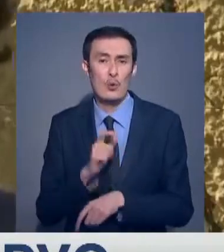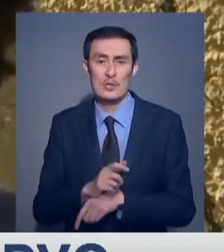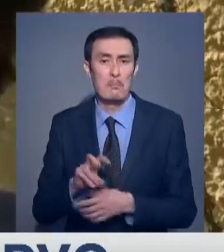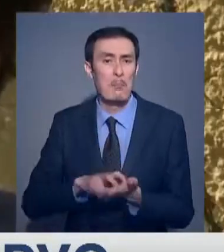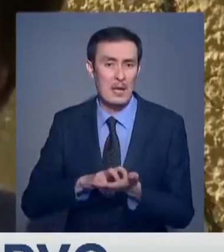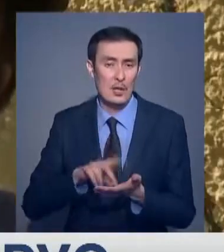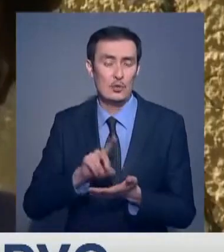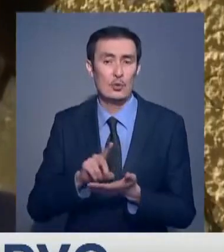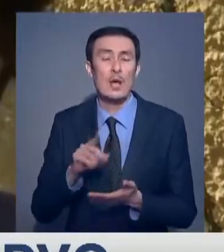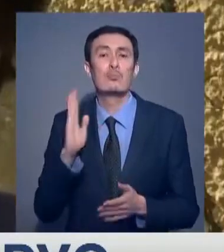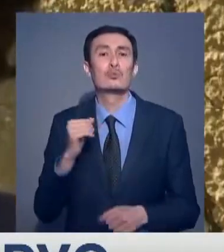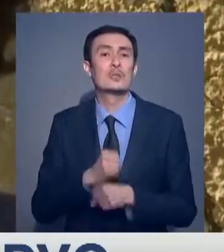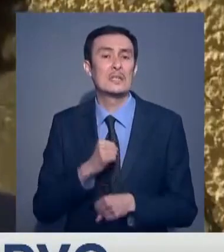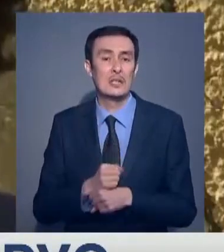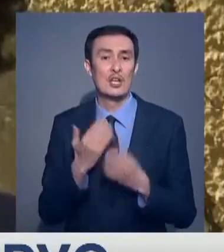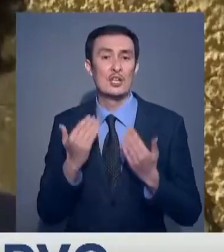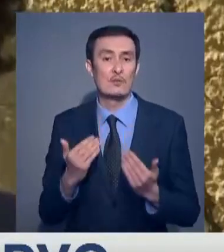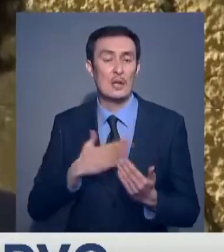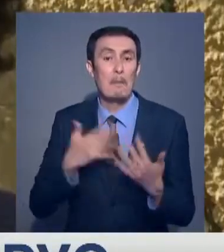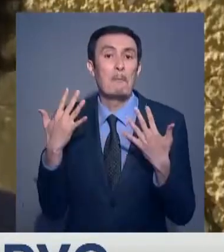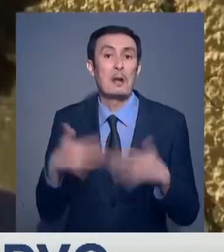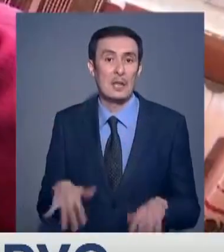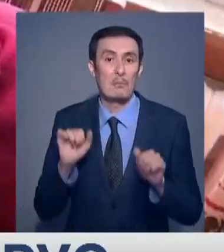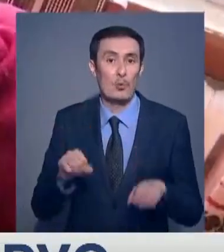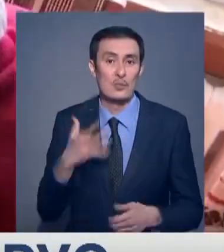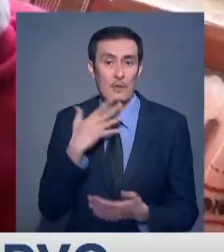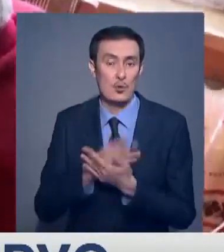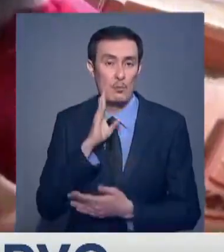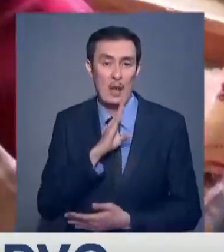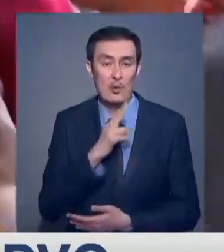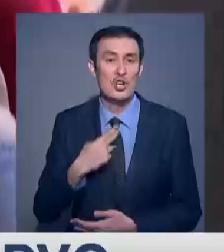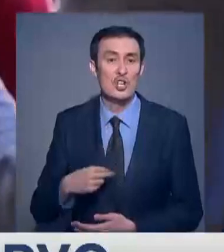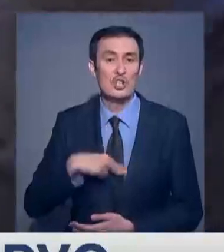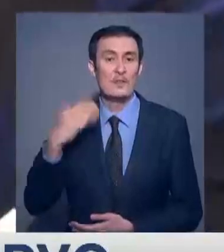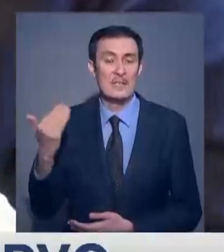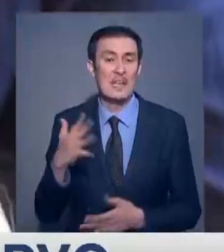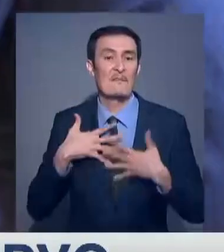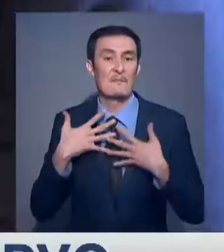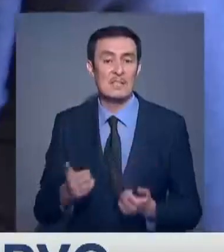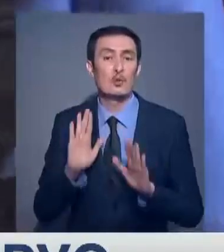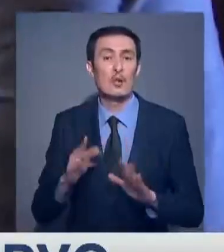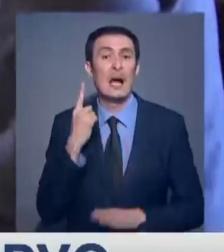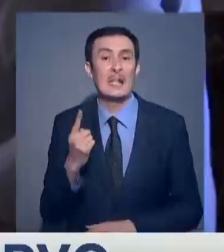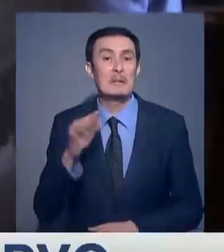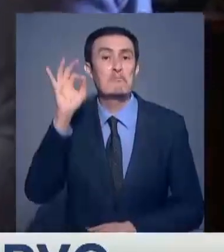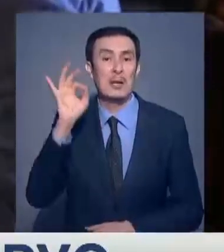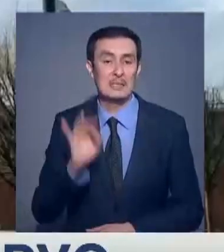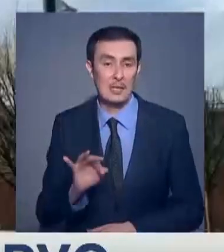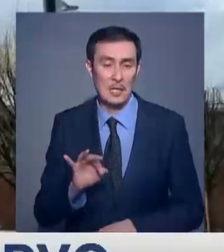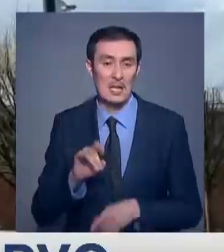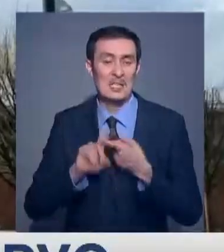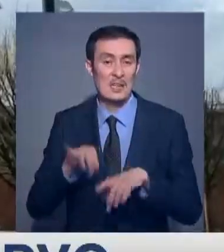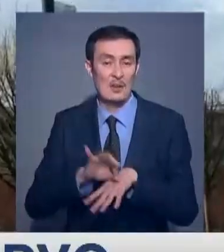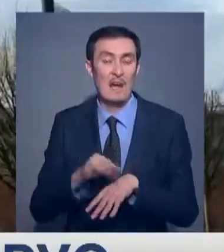боялась и думала, что же я буду делать. Сегодня я потеряю свою маму. В Швейцарии на сегодняшний день выздоровел только 1% заразившихся, а